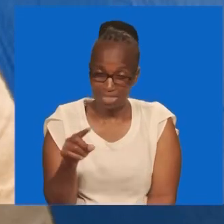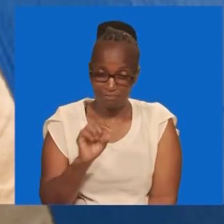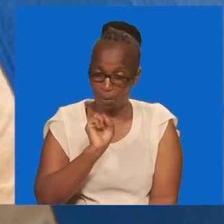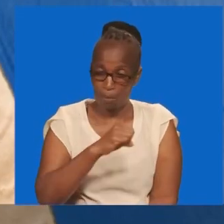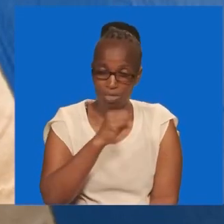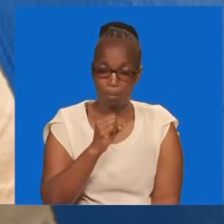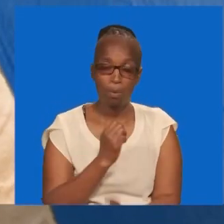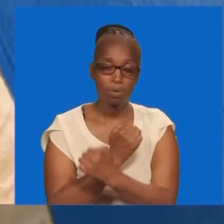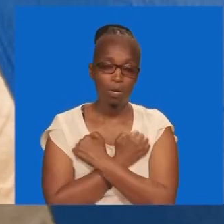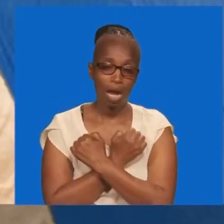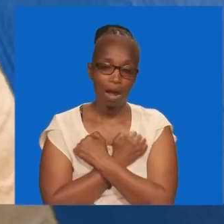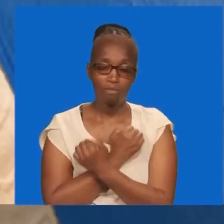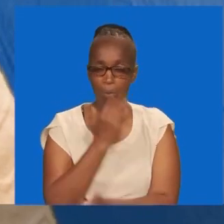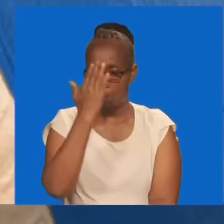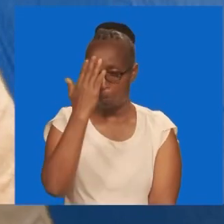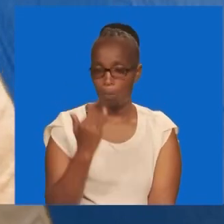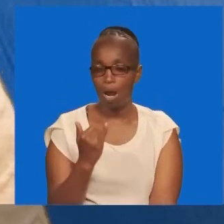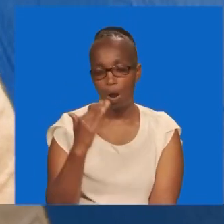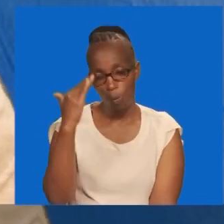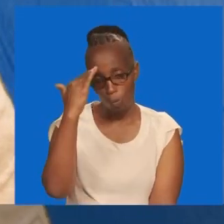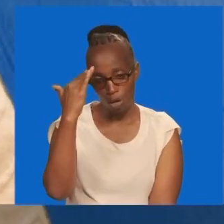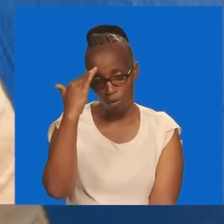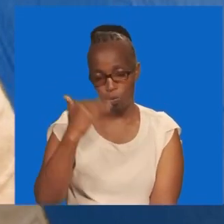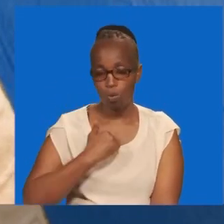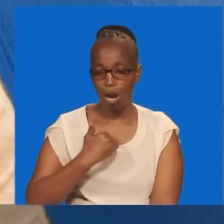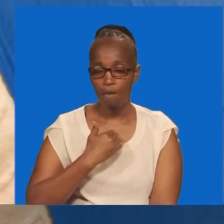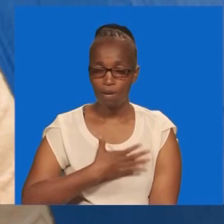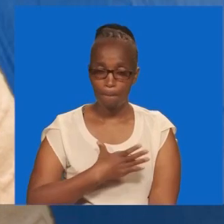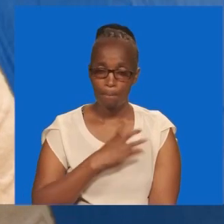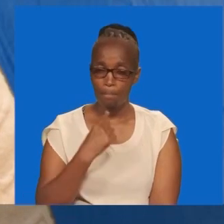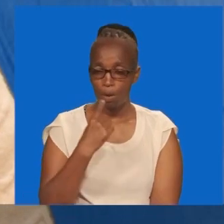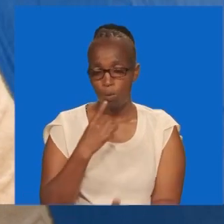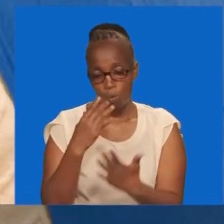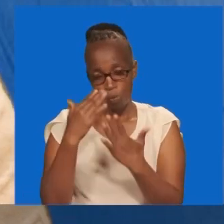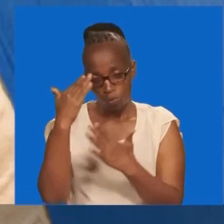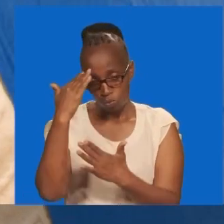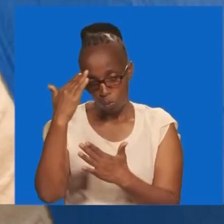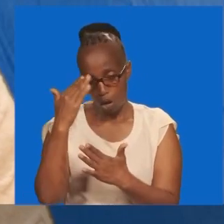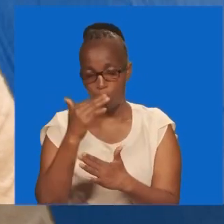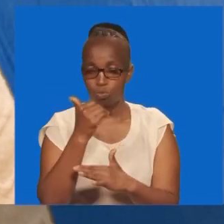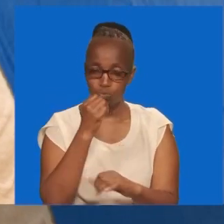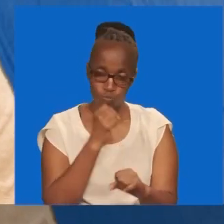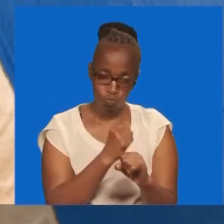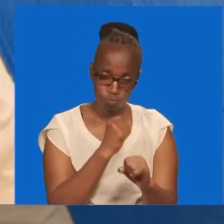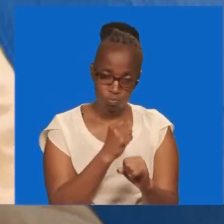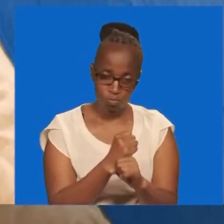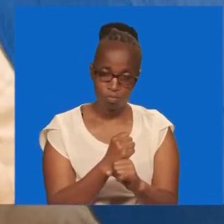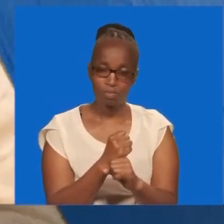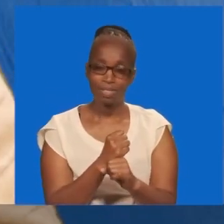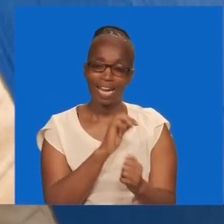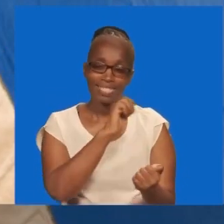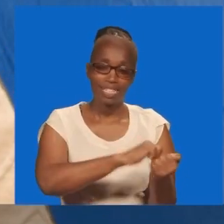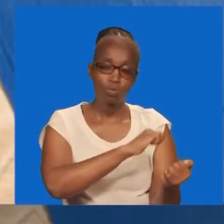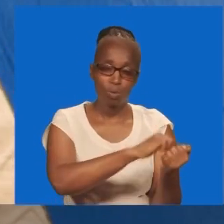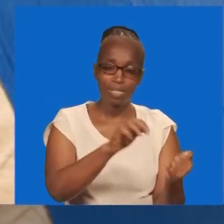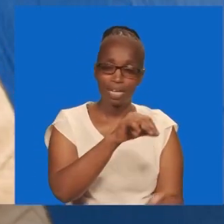kama hawapendeki. Maana kuna watu wanajua yani kutenda ama yani